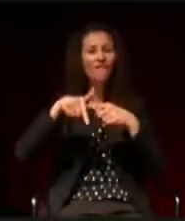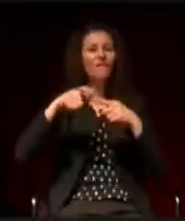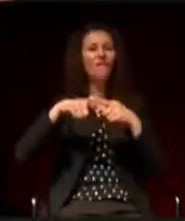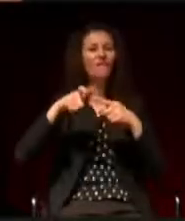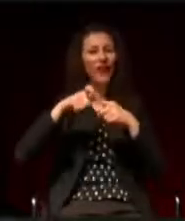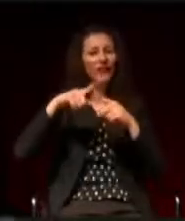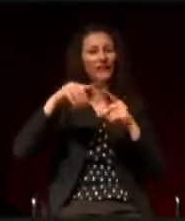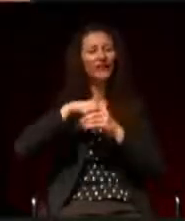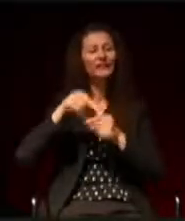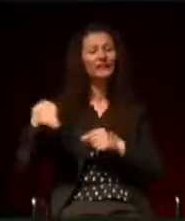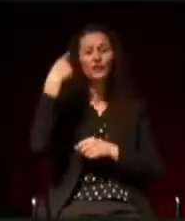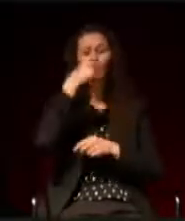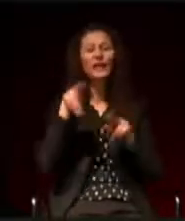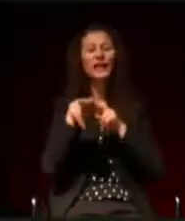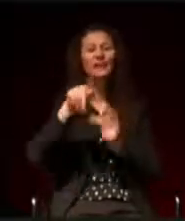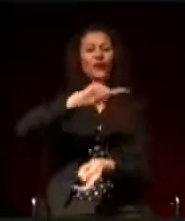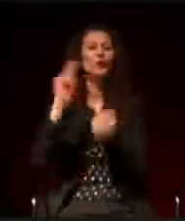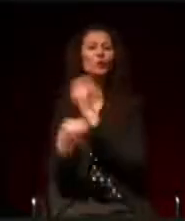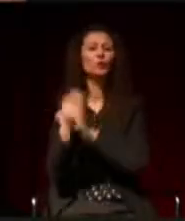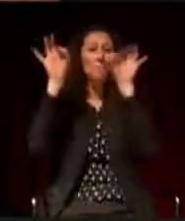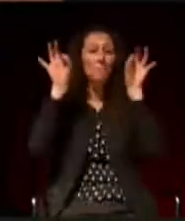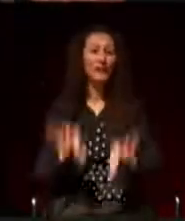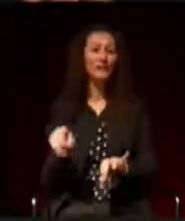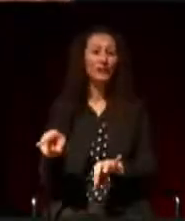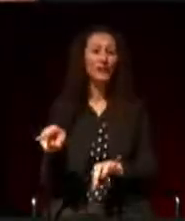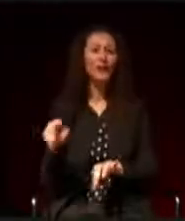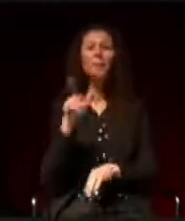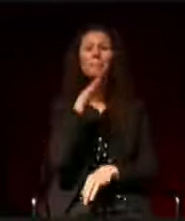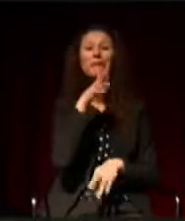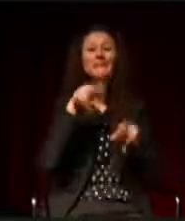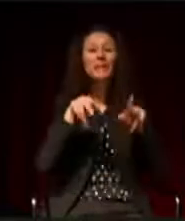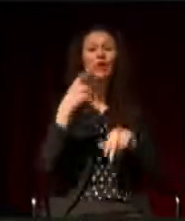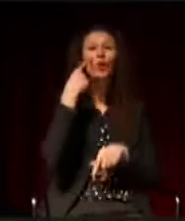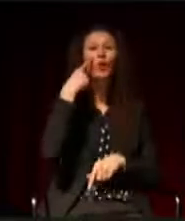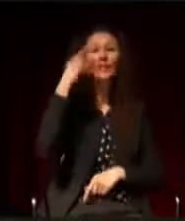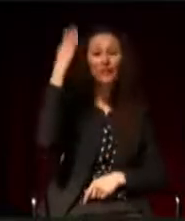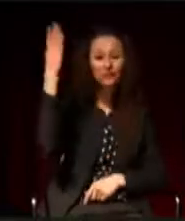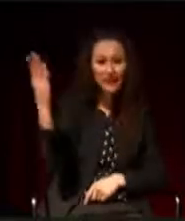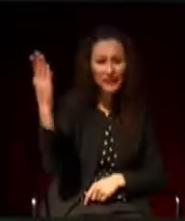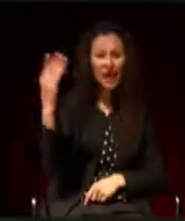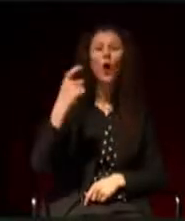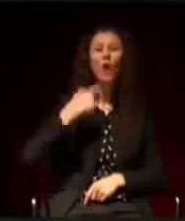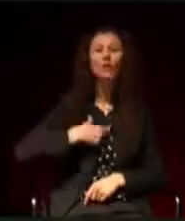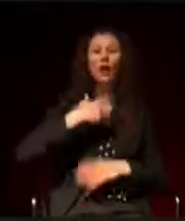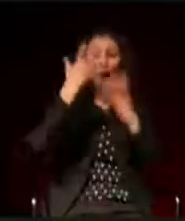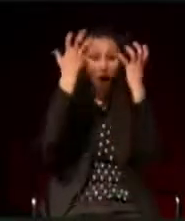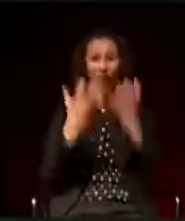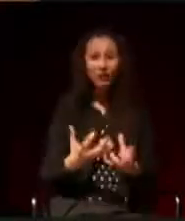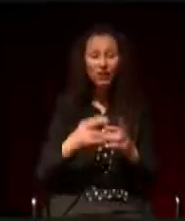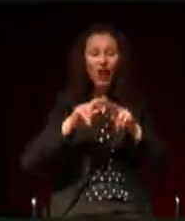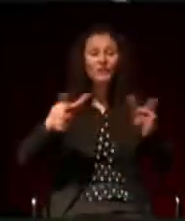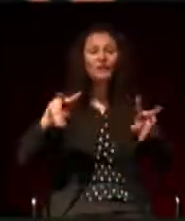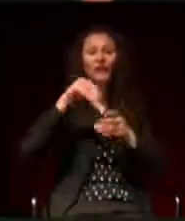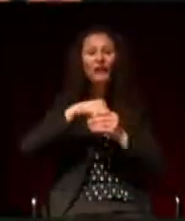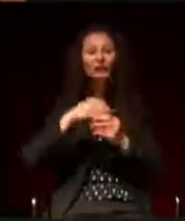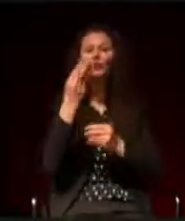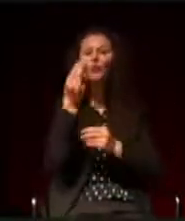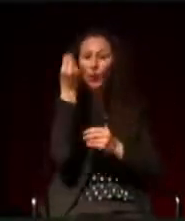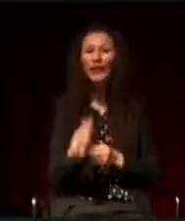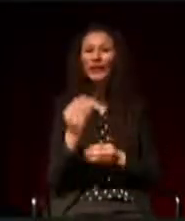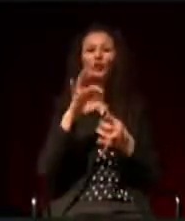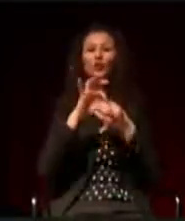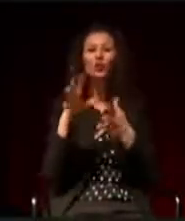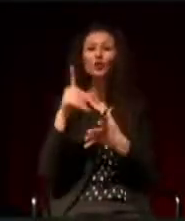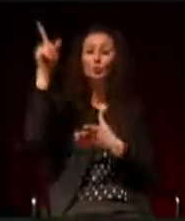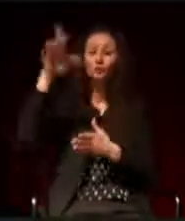nedeniyle ortaya çıkan bir kentsel dönüşümü başlatabilecek olmamız. Çünkü bildiğiniz gibi hükümetimiz özellikle ağır hasarlı yapılarla ilgili çok iyi bir çözüm